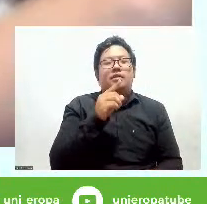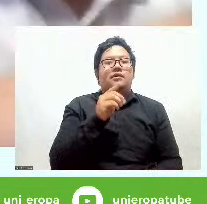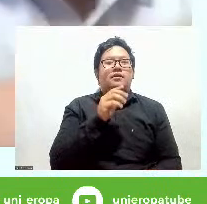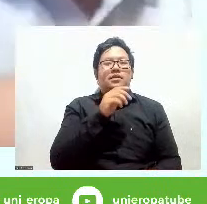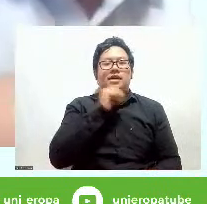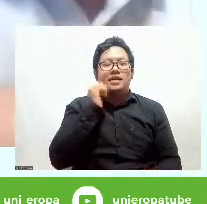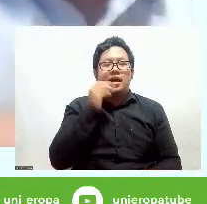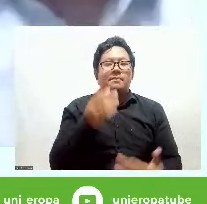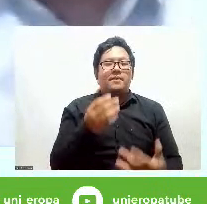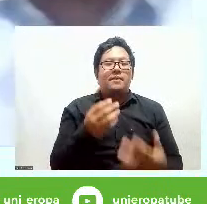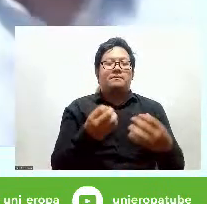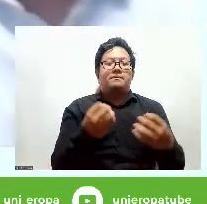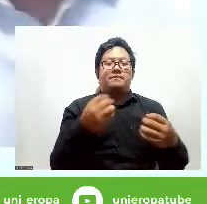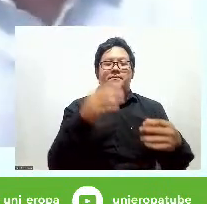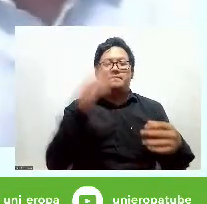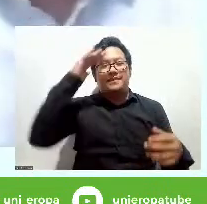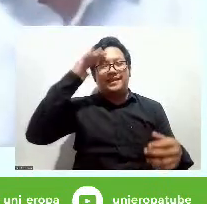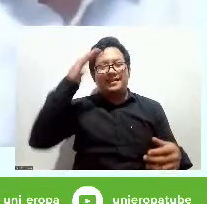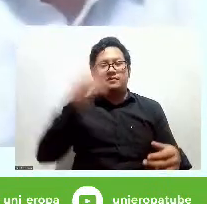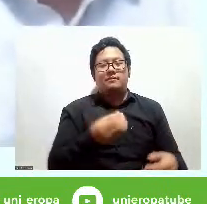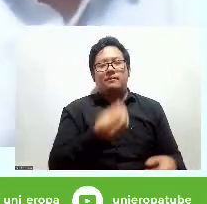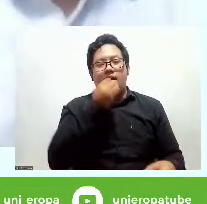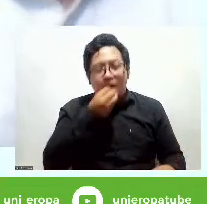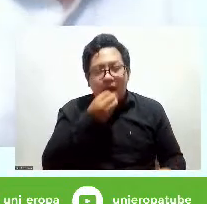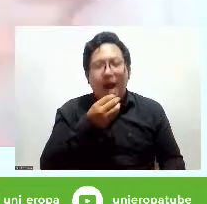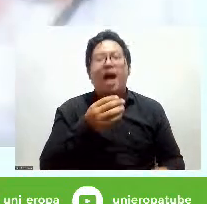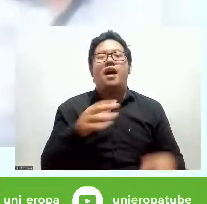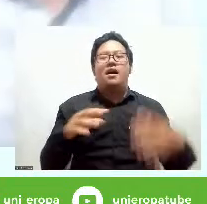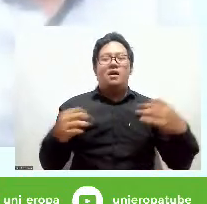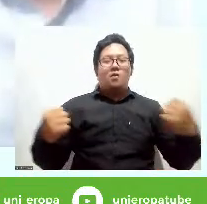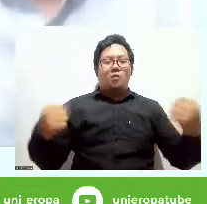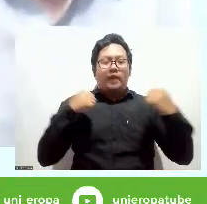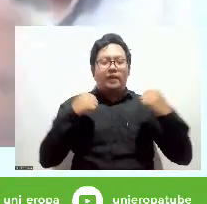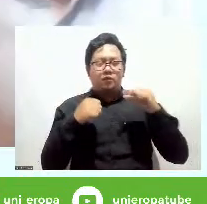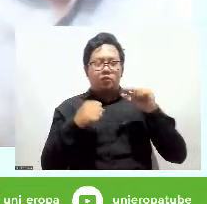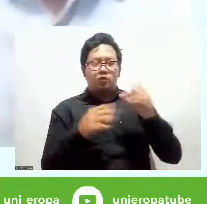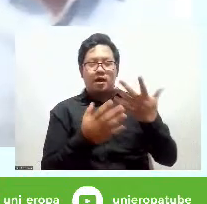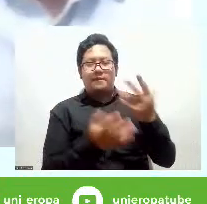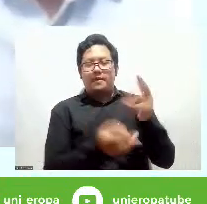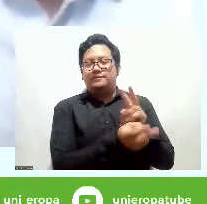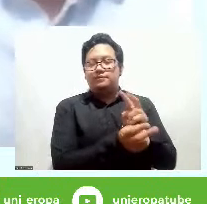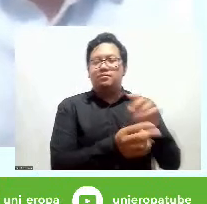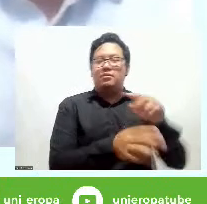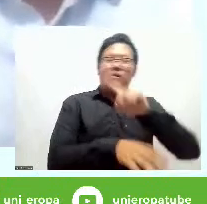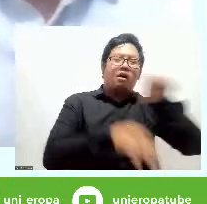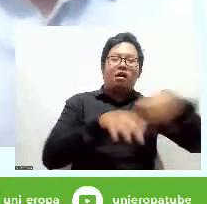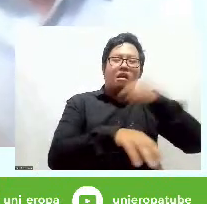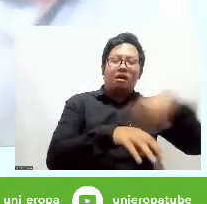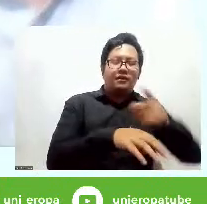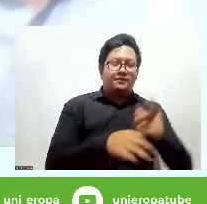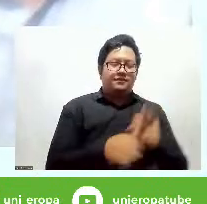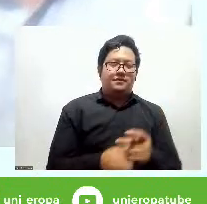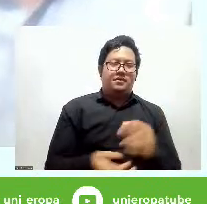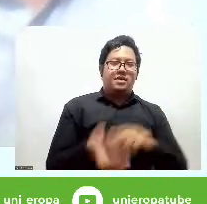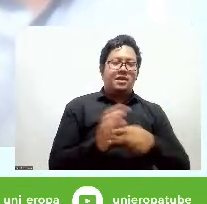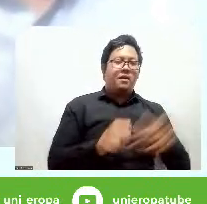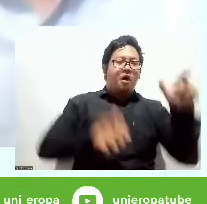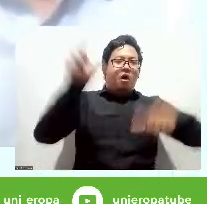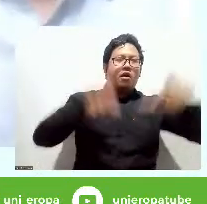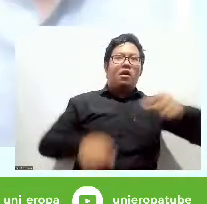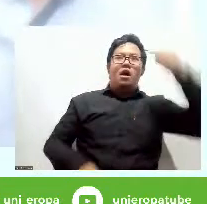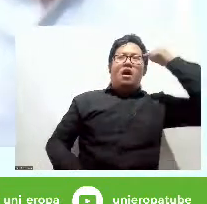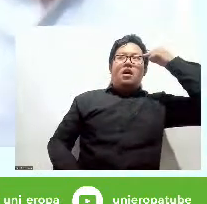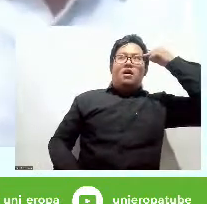dimananya tinggi sekali untuk untuk telur penyu akibatnya kemudian orang berlomba-lomba untuk ngambil telur penyu dan kemudian